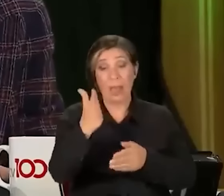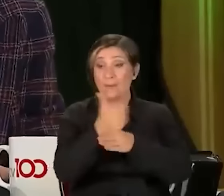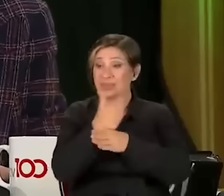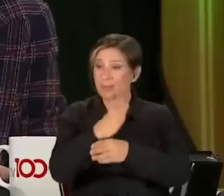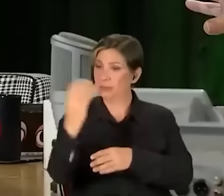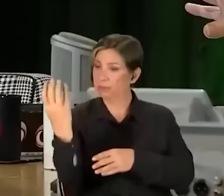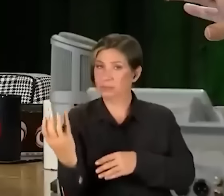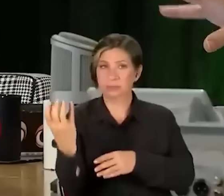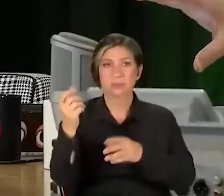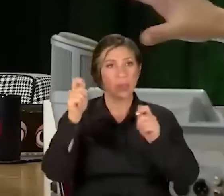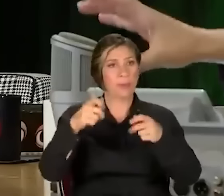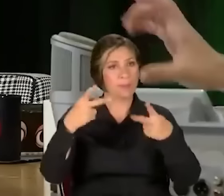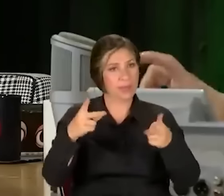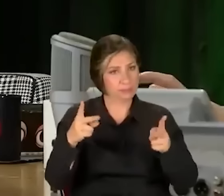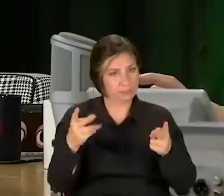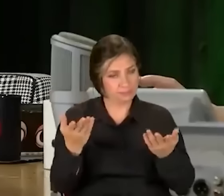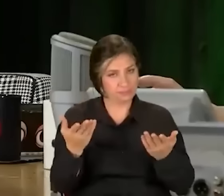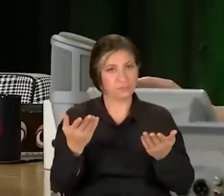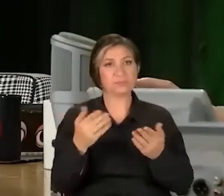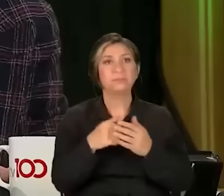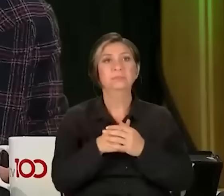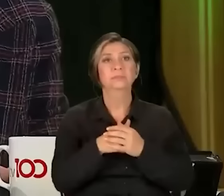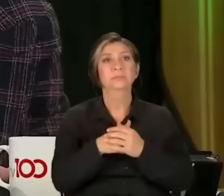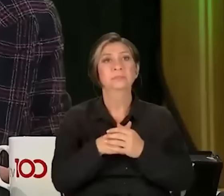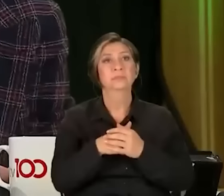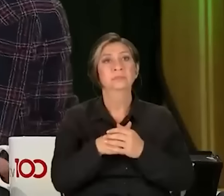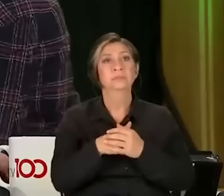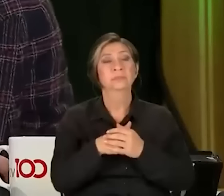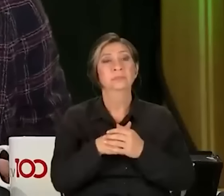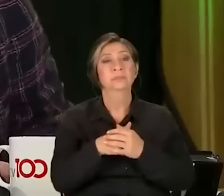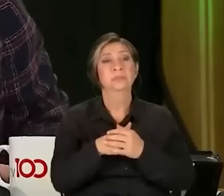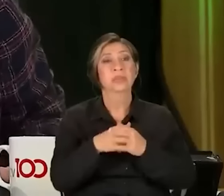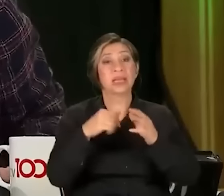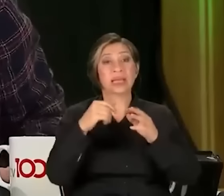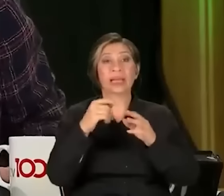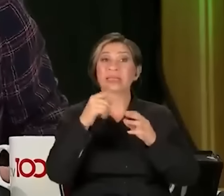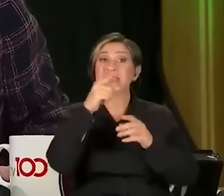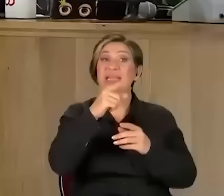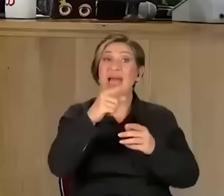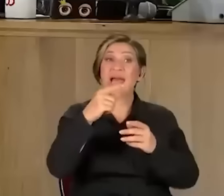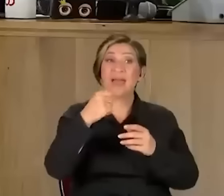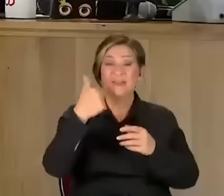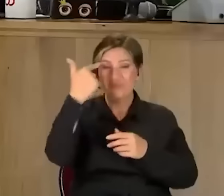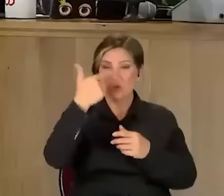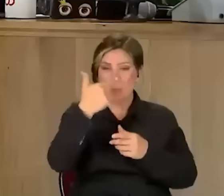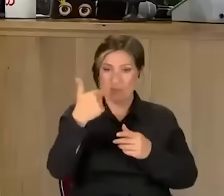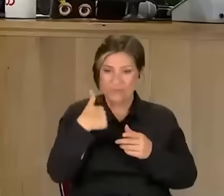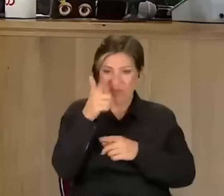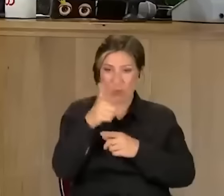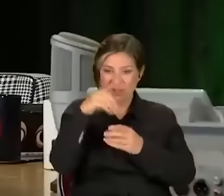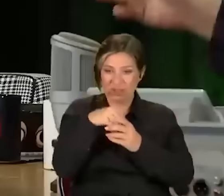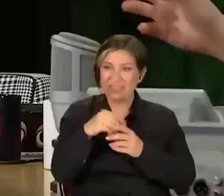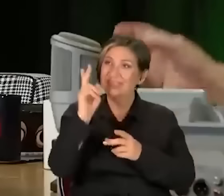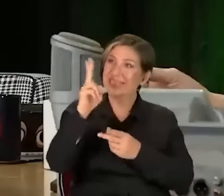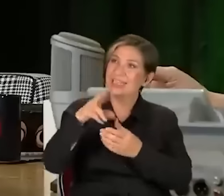ürününü yerleştirebilirim. Product placement yani ürün yerleştirebilirim. Hı-hı. Advertorial çekebilirim sana. Benim videomun içine girebilir ya